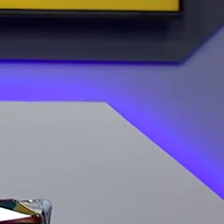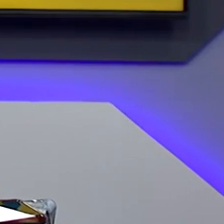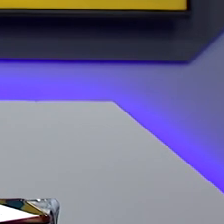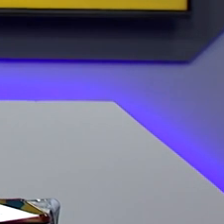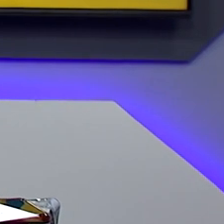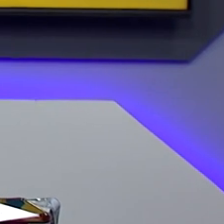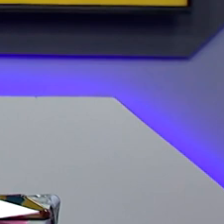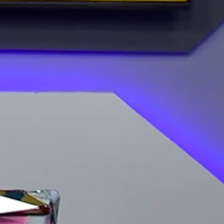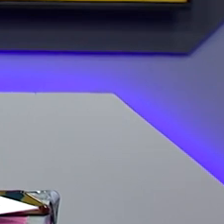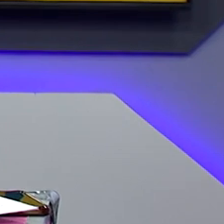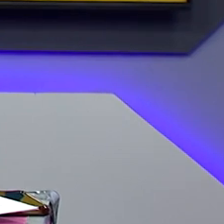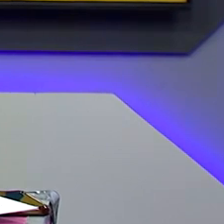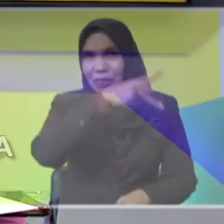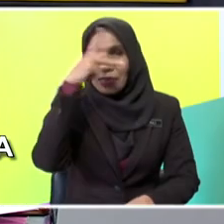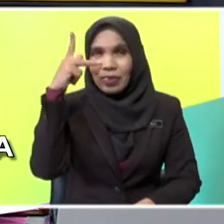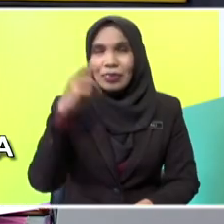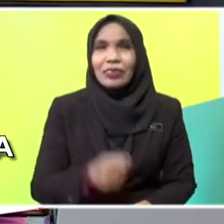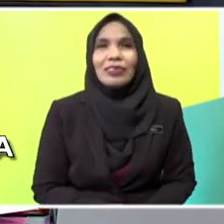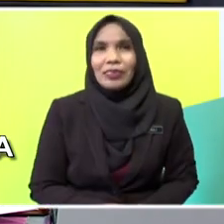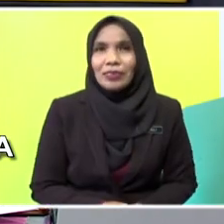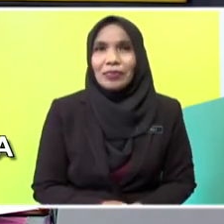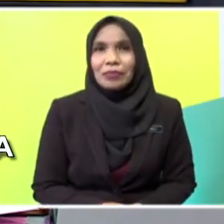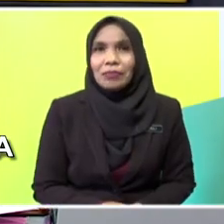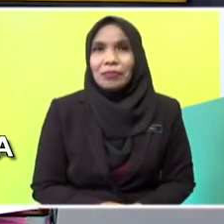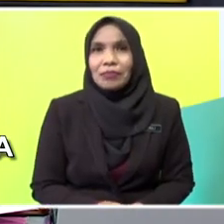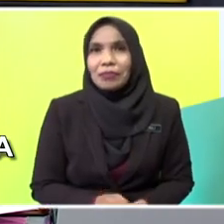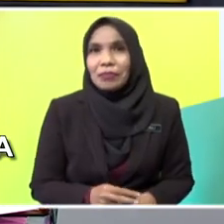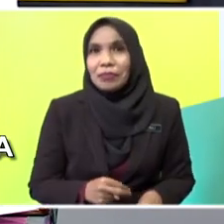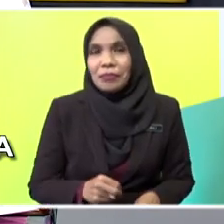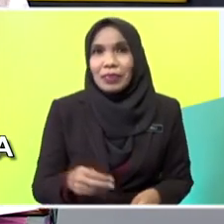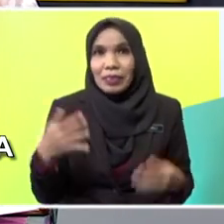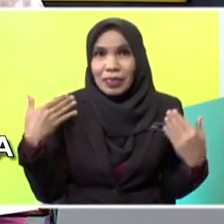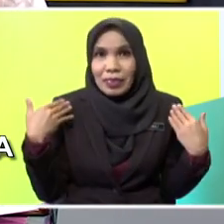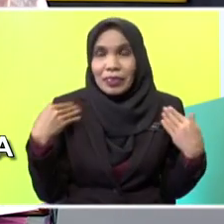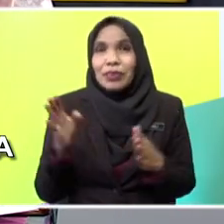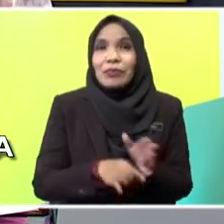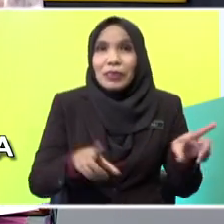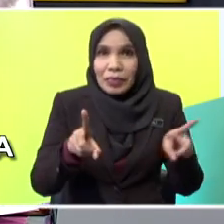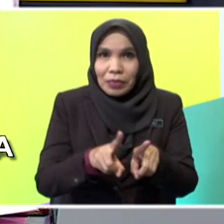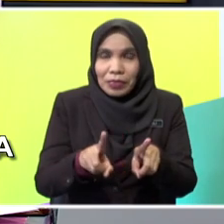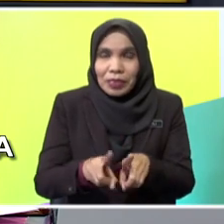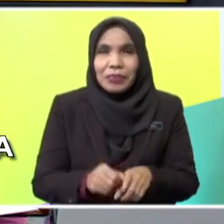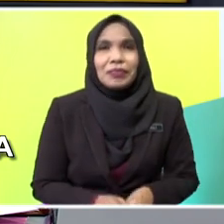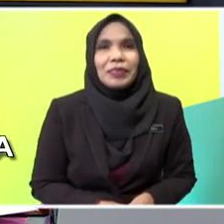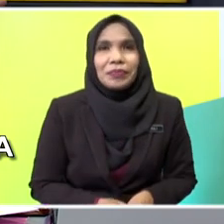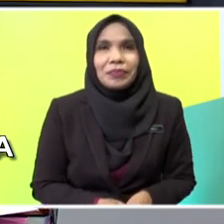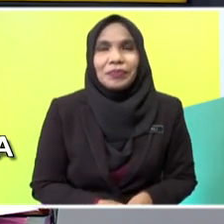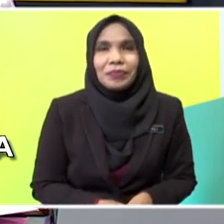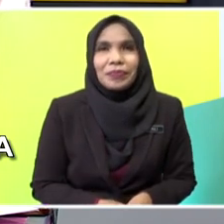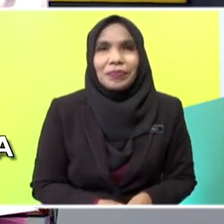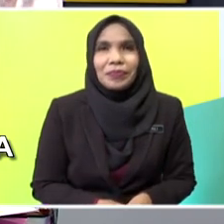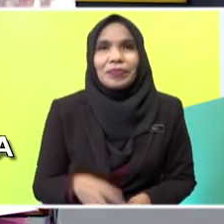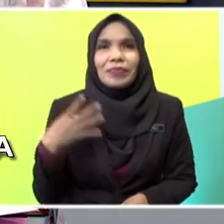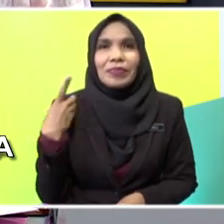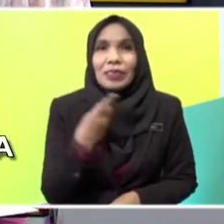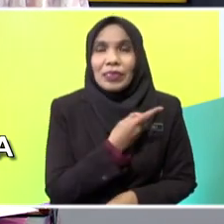Terima kasih kerana masih lagi bersama kami dalam Didik TV KPM. Pastinya dalam slot menengah atas ini, kita hari